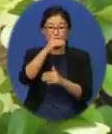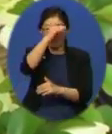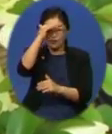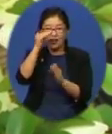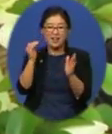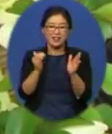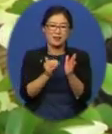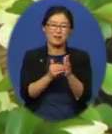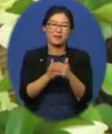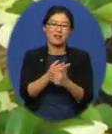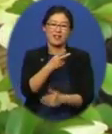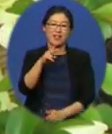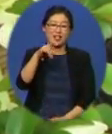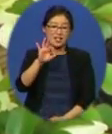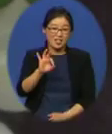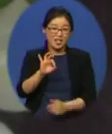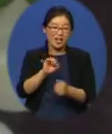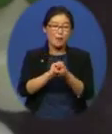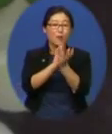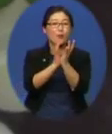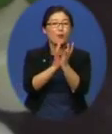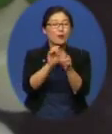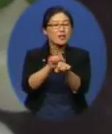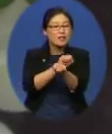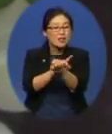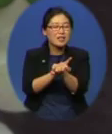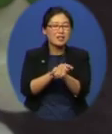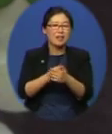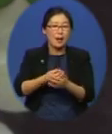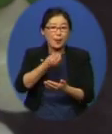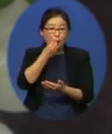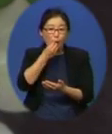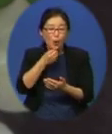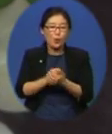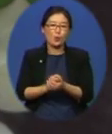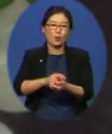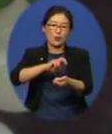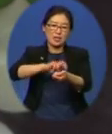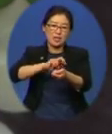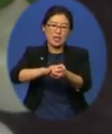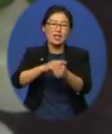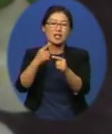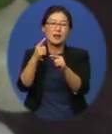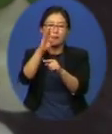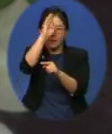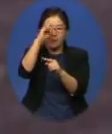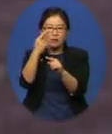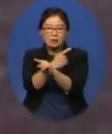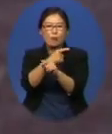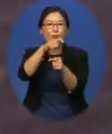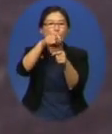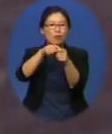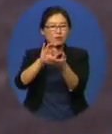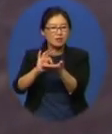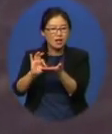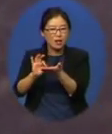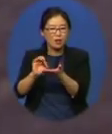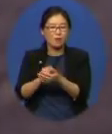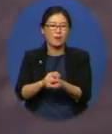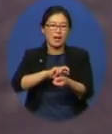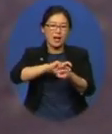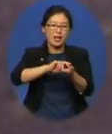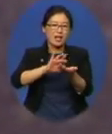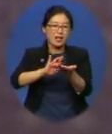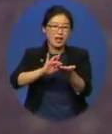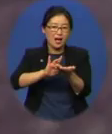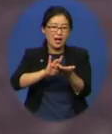야생화의 특징은 식용으로 쓰거나 민간요법에서 치료를 목적으로 사용했고 한방에서 약재로